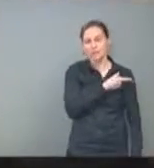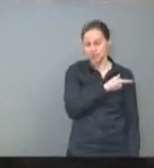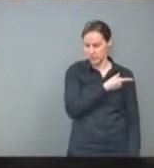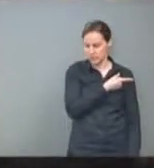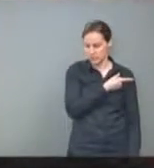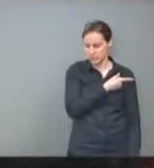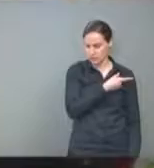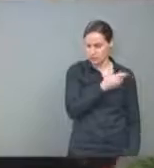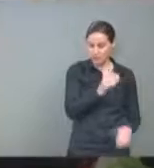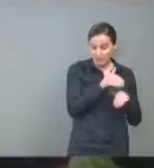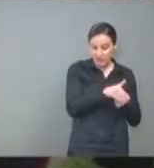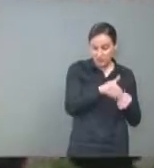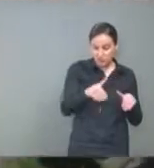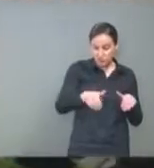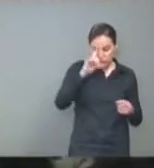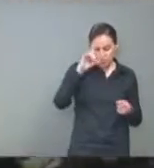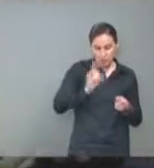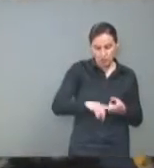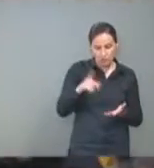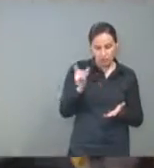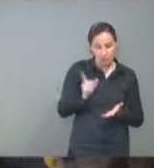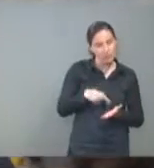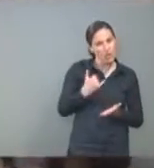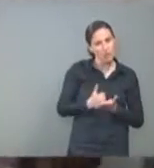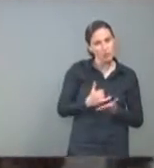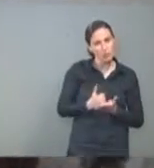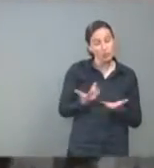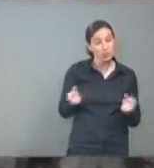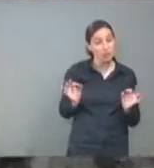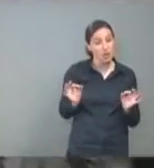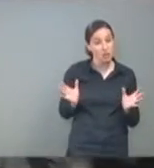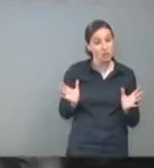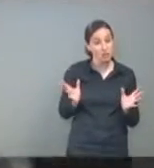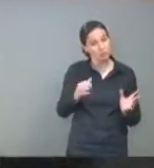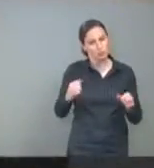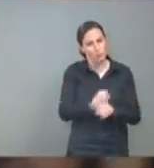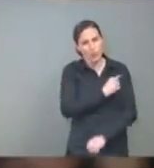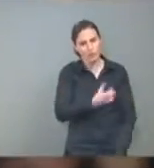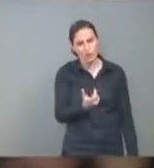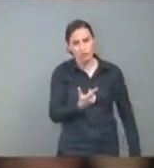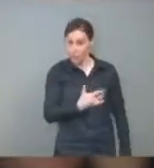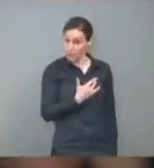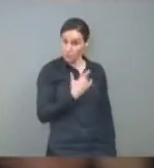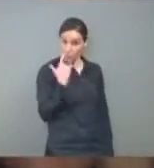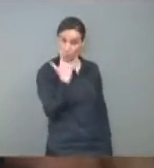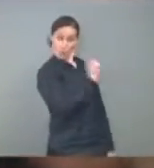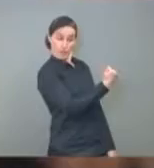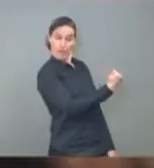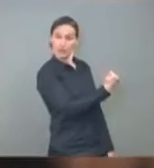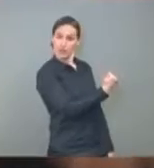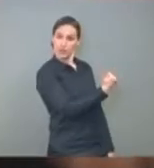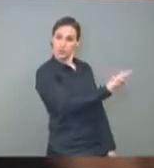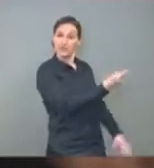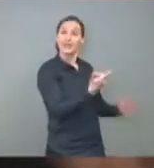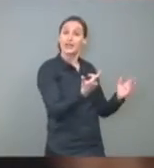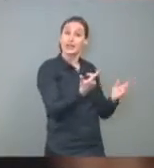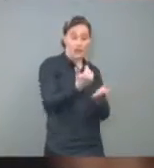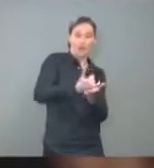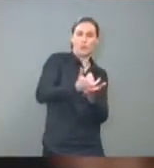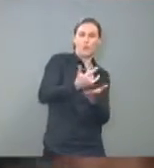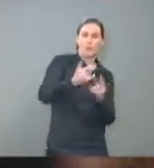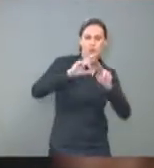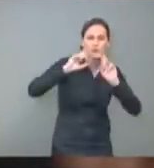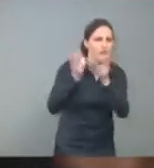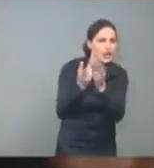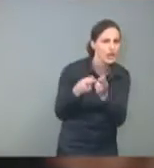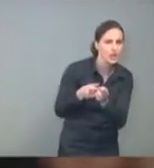avec ça. L'impôt universel, qui les concernerait eux aussi. Quand bien même vous allez en enfer, vous retrouvez un agent du fisc français pour